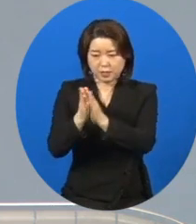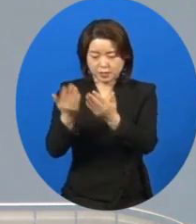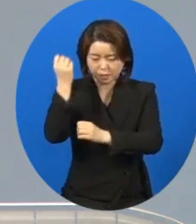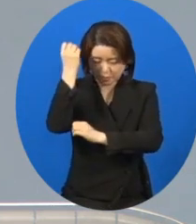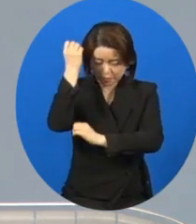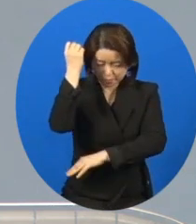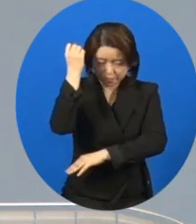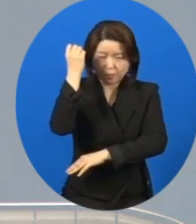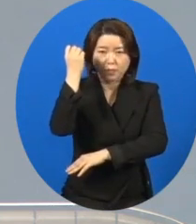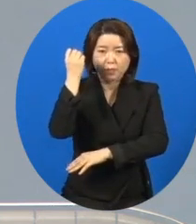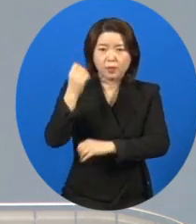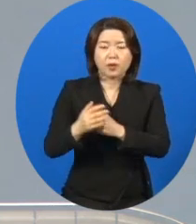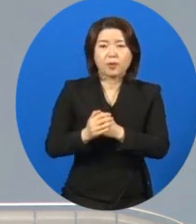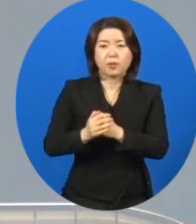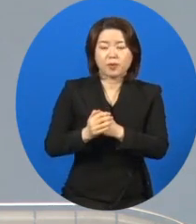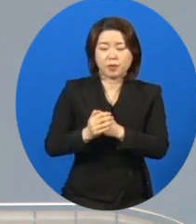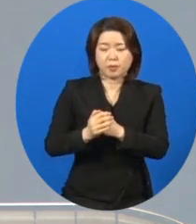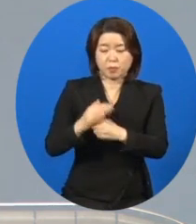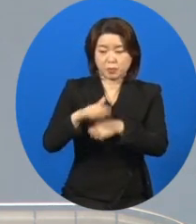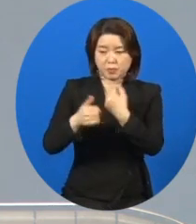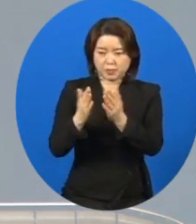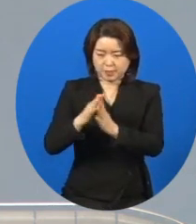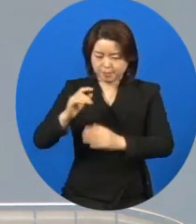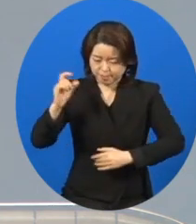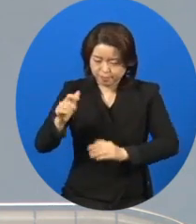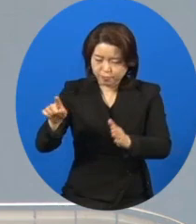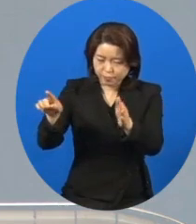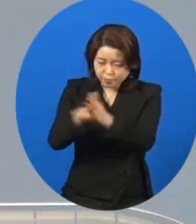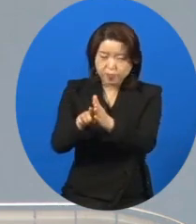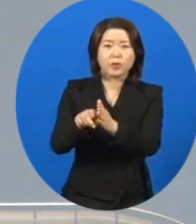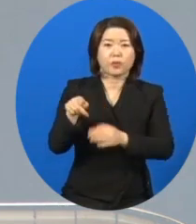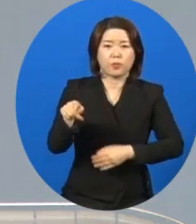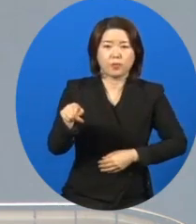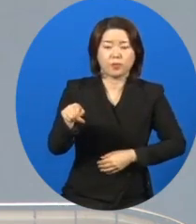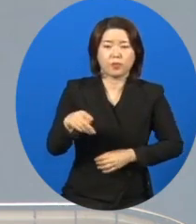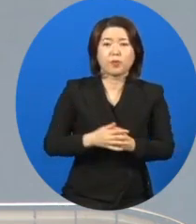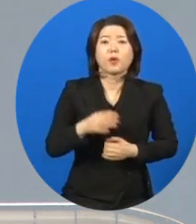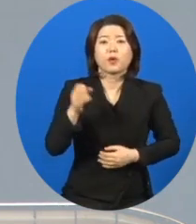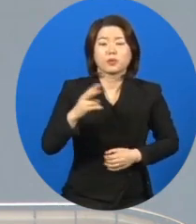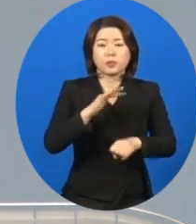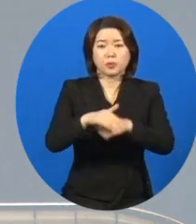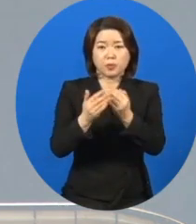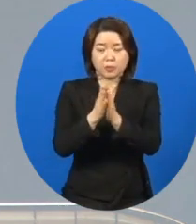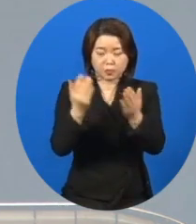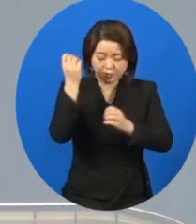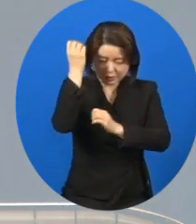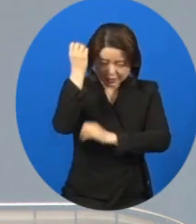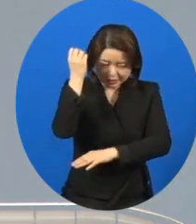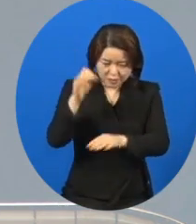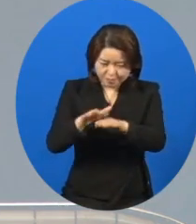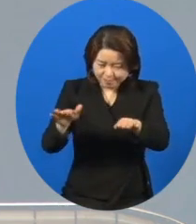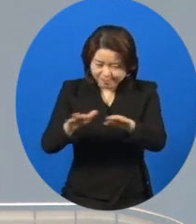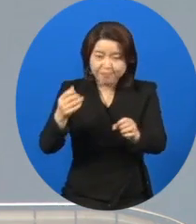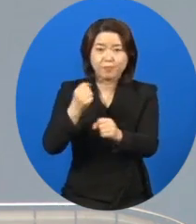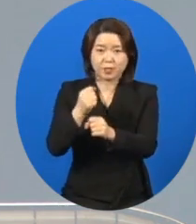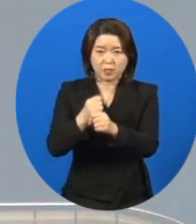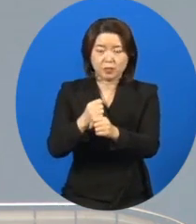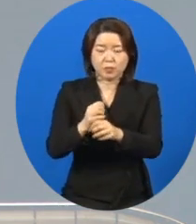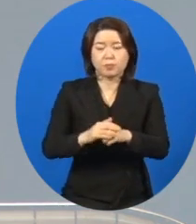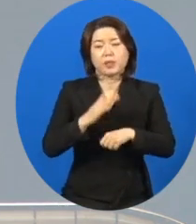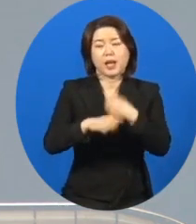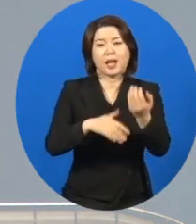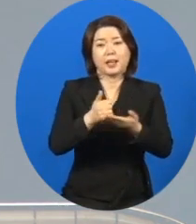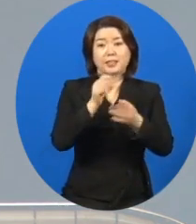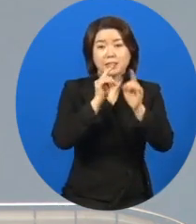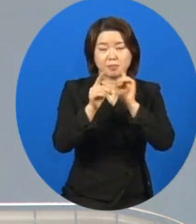원칙, 성경을 굳게 믿고 그리고 성경에 기초하고 하나님의